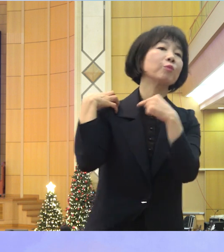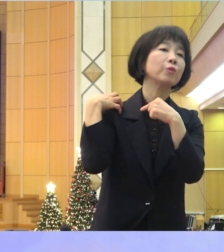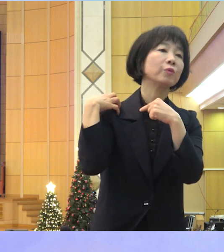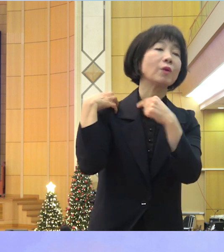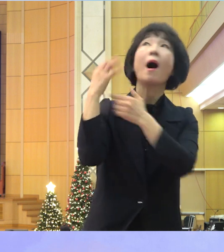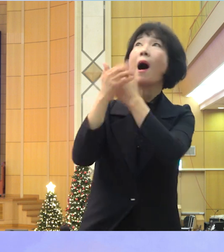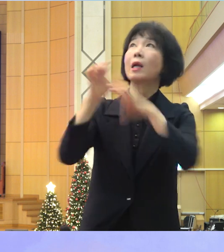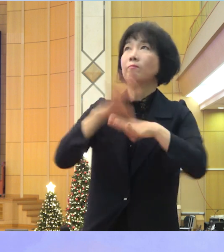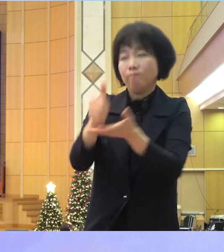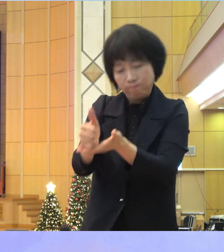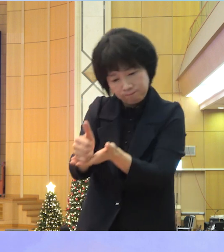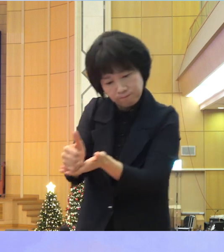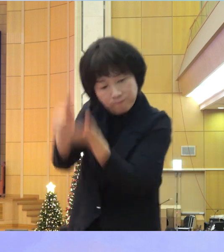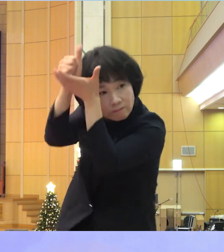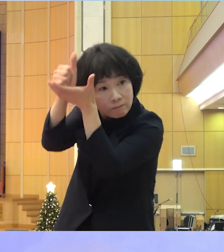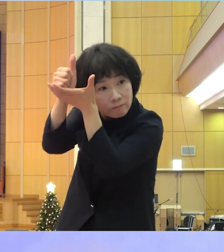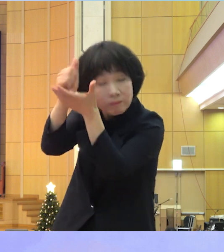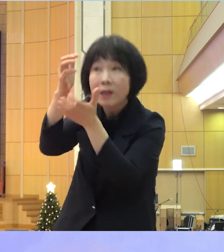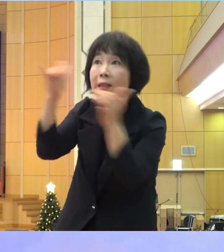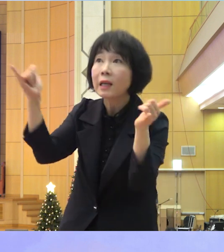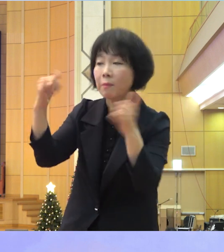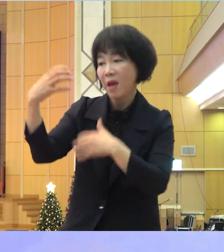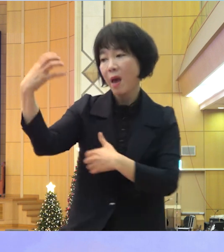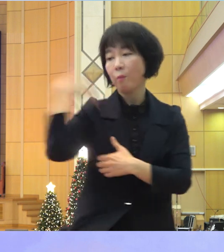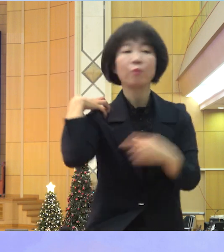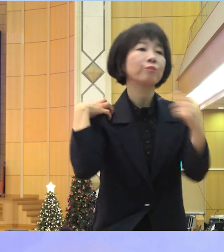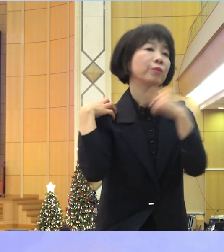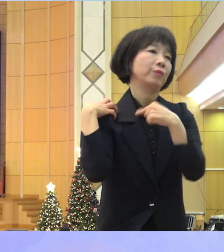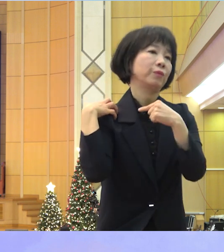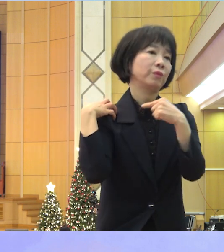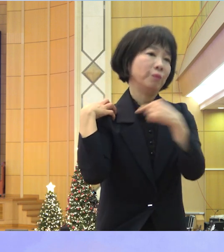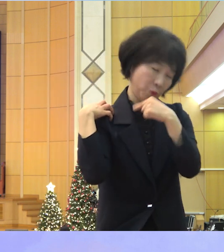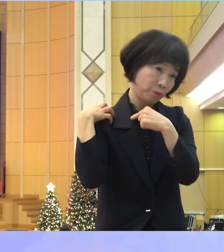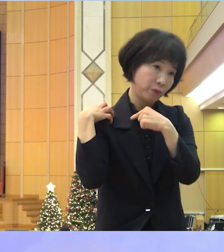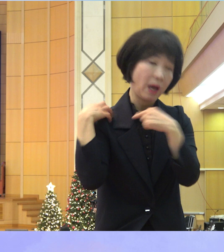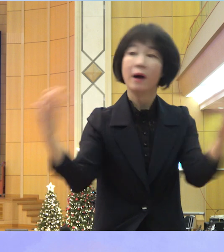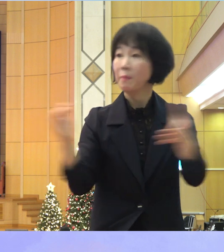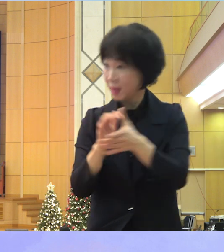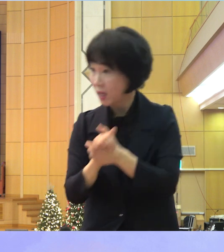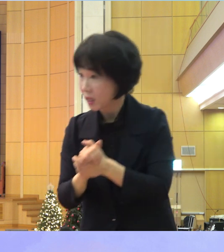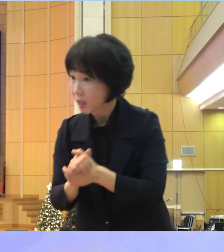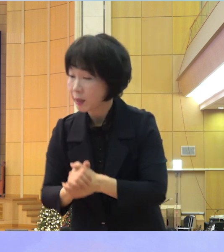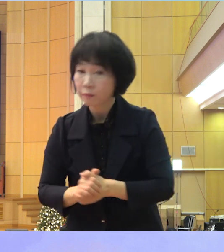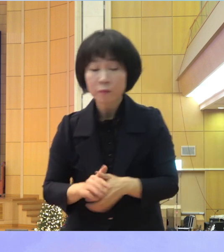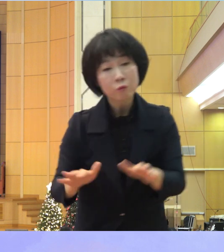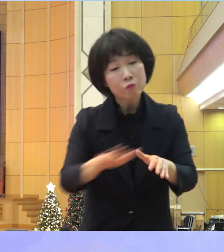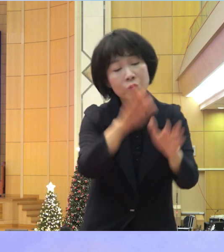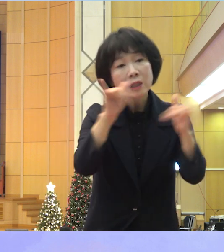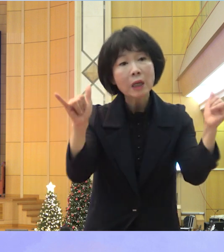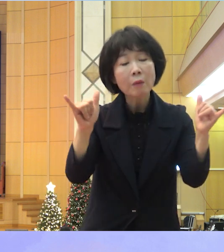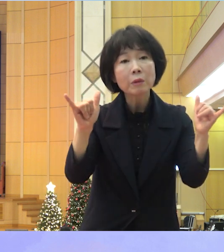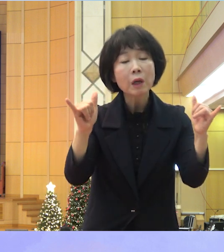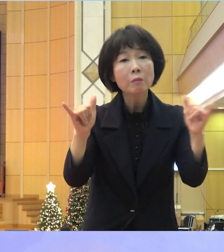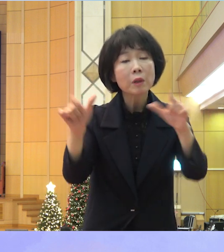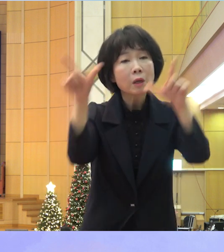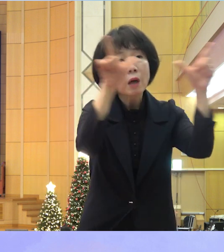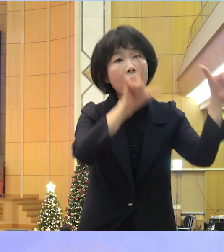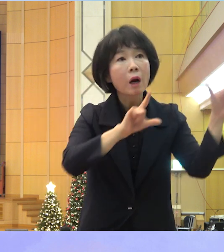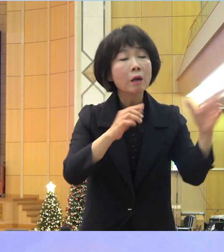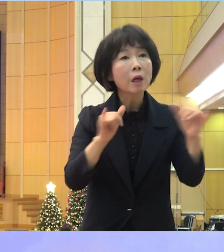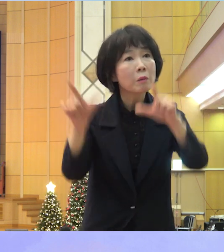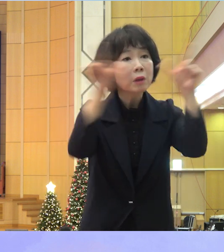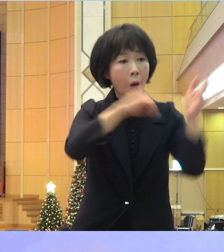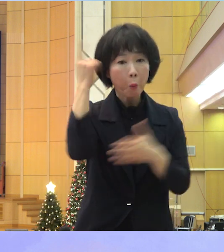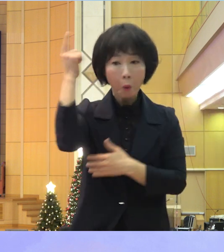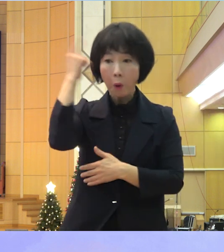본분이니라. 이게 본분이에요. 사람의 본분도 모르고 살잖아. 사람이 왜 사는지, 사람이 뭘